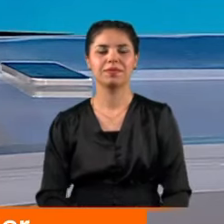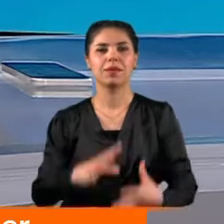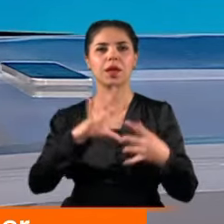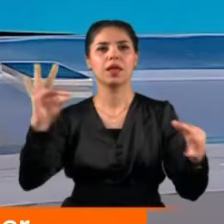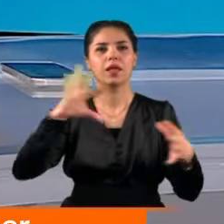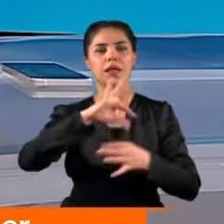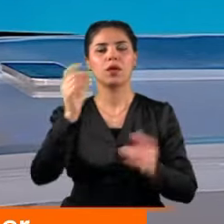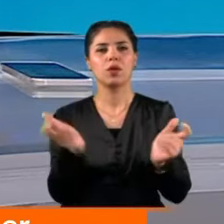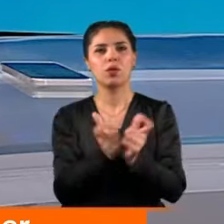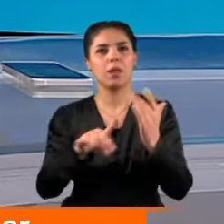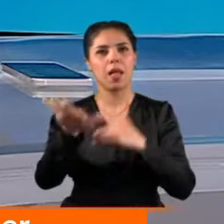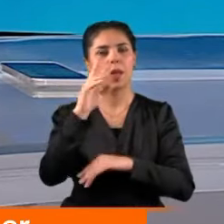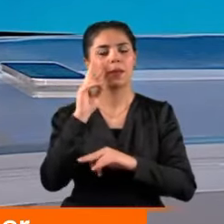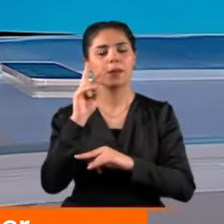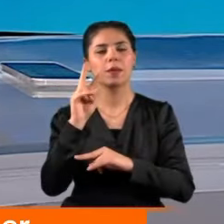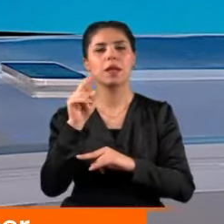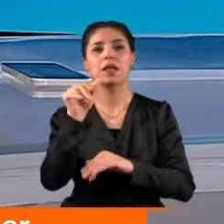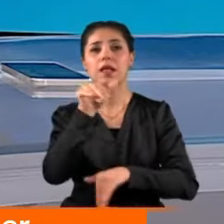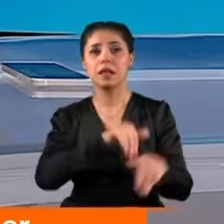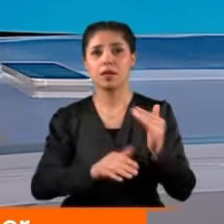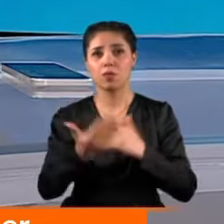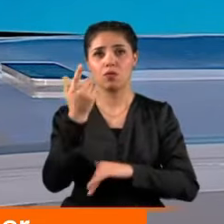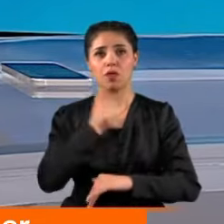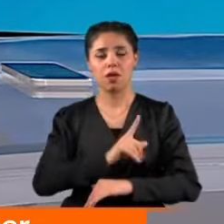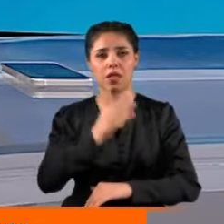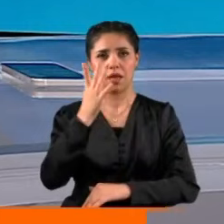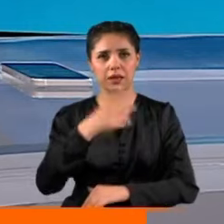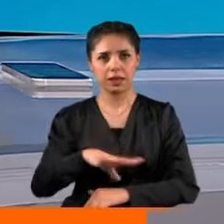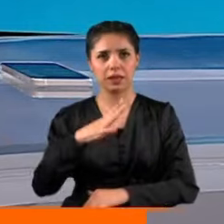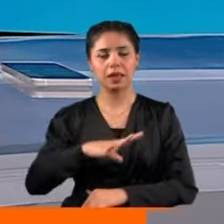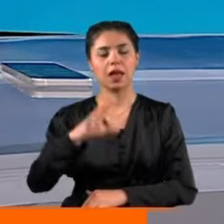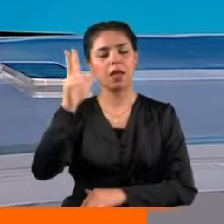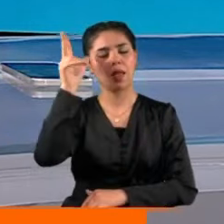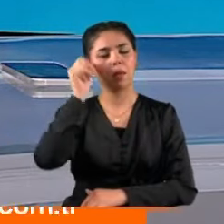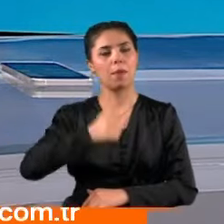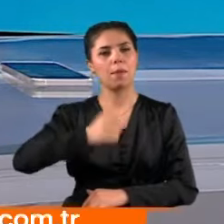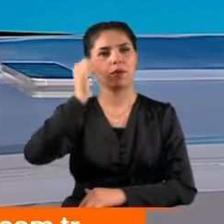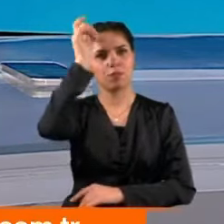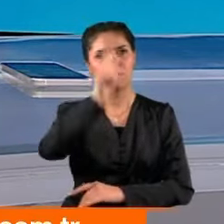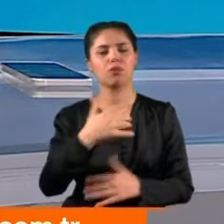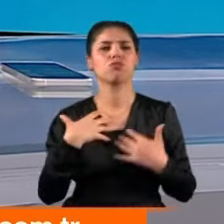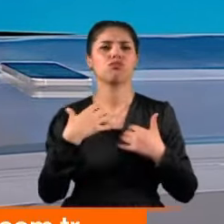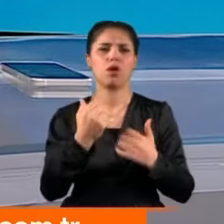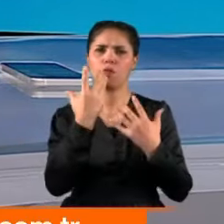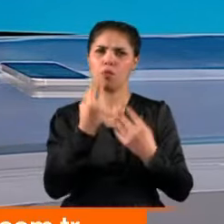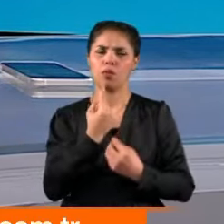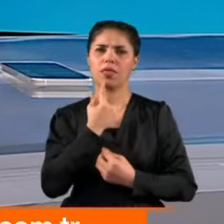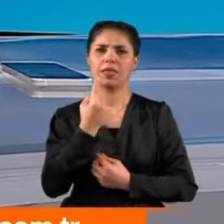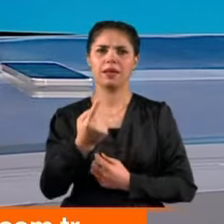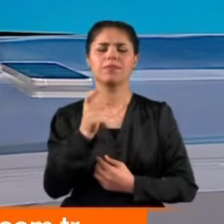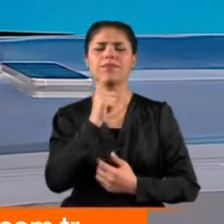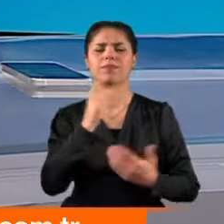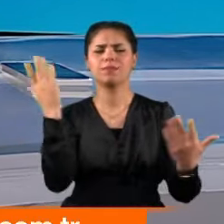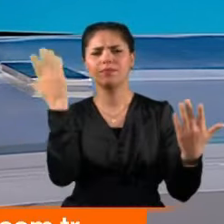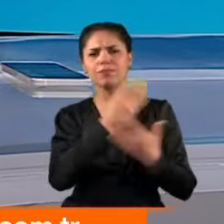NATO zirvesinde herkesin gözü tabii seçimler öncesi adaylıkta ısrar eden Amerikan Başkanı Biden'daydı. Sağlığım yerinde mesajı vermek isteyen başkan gaf üstüne